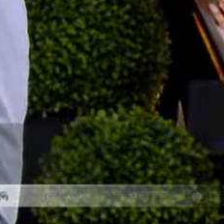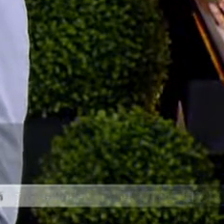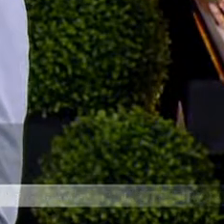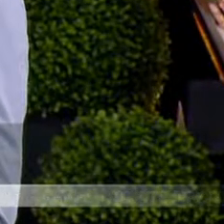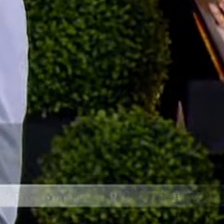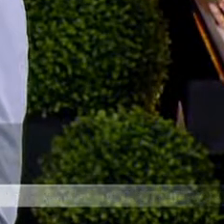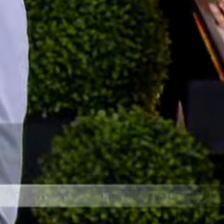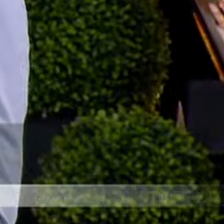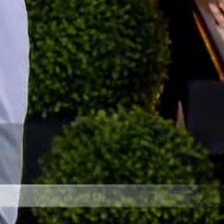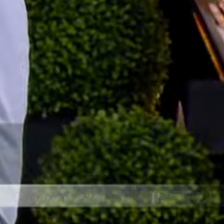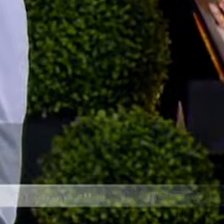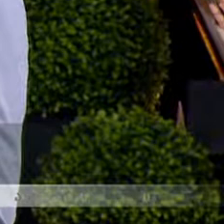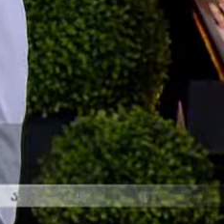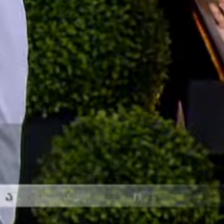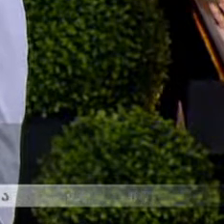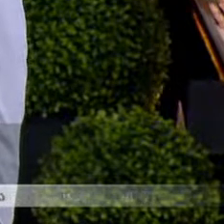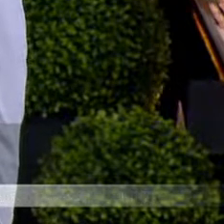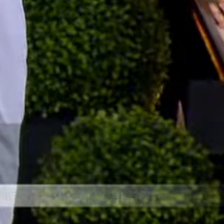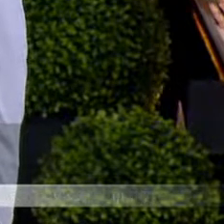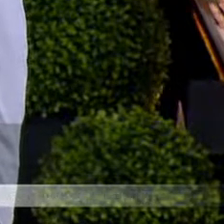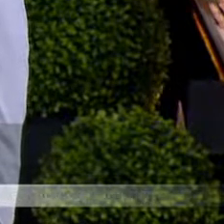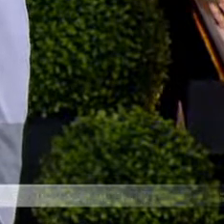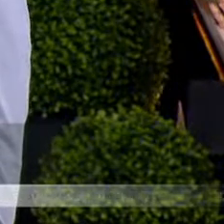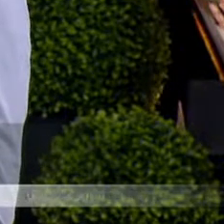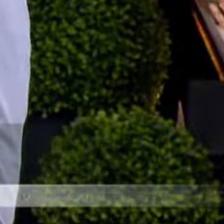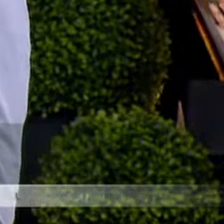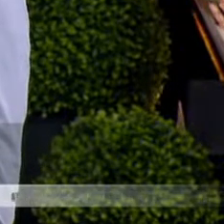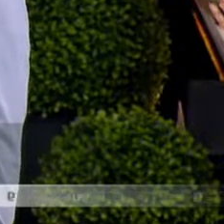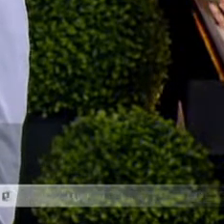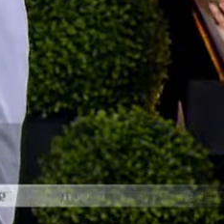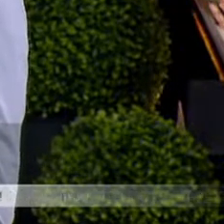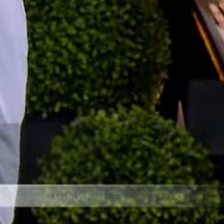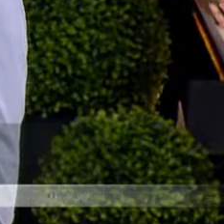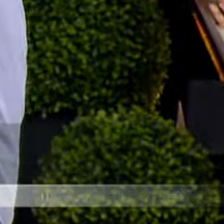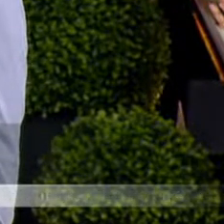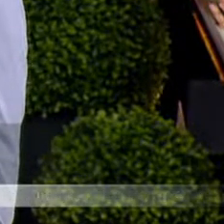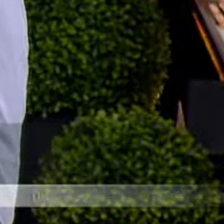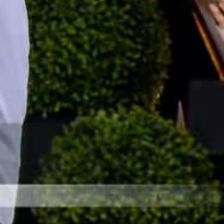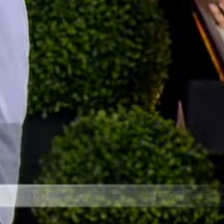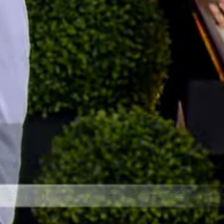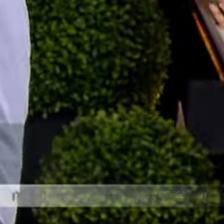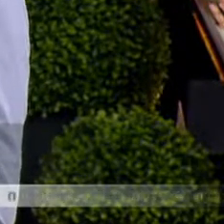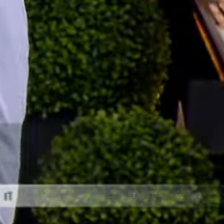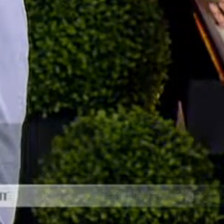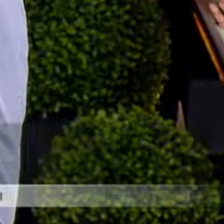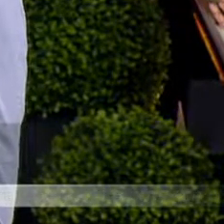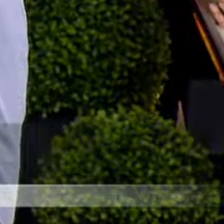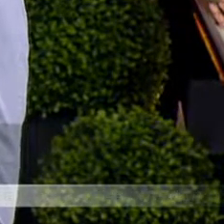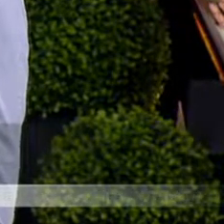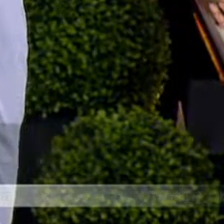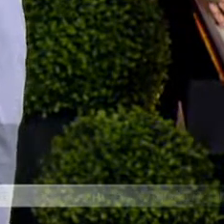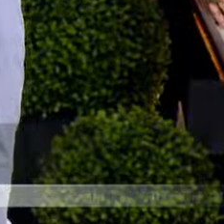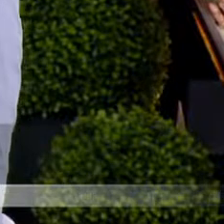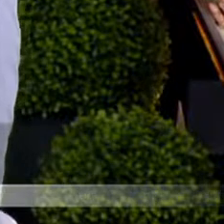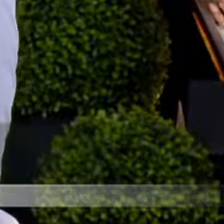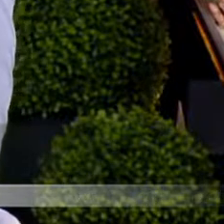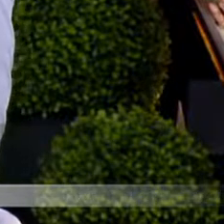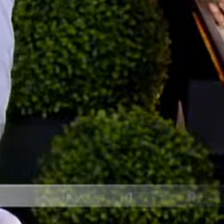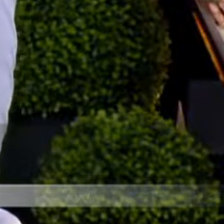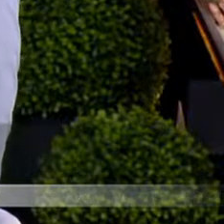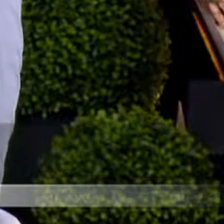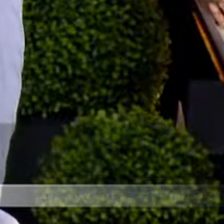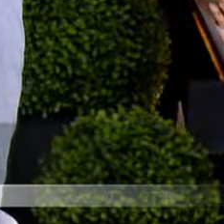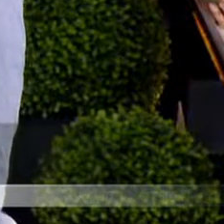ამის ცოდნა პაციენტს აქვს, რომ ჰემოფილია ძალიან მნიშვნელოვანი, იმიტომ რომ ნებისმიერ მომენტში ამ ადამიანს შეიძლება სიცოცხლესთან